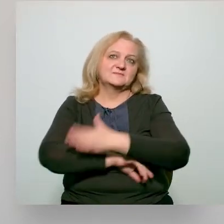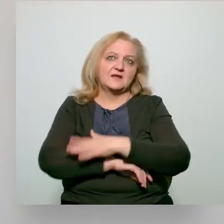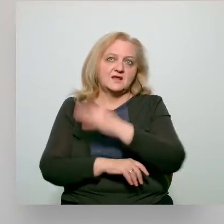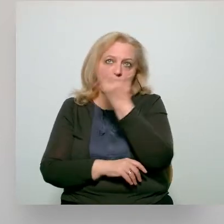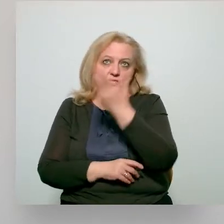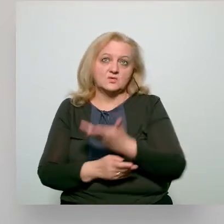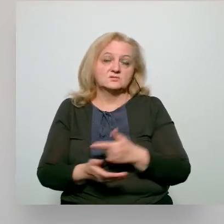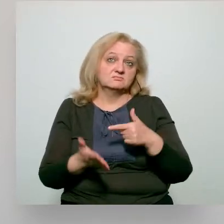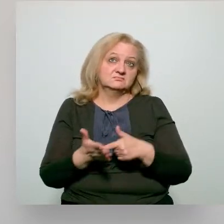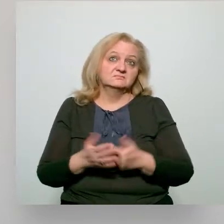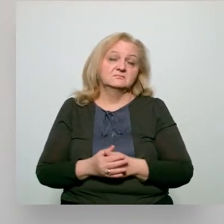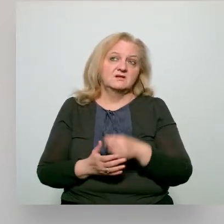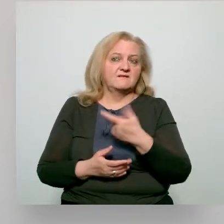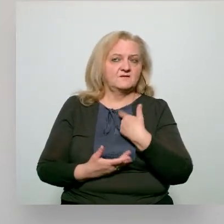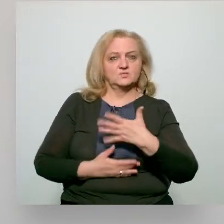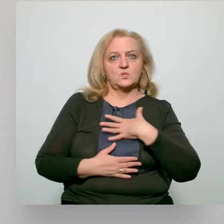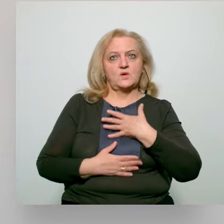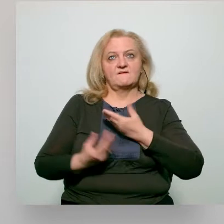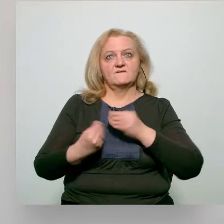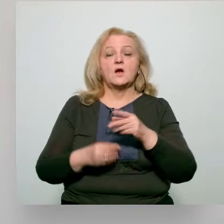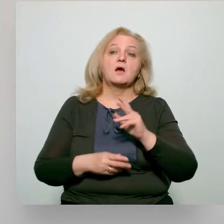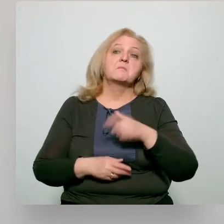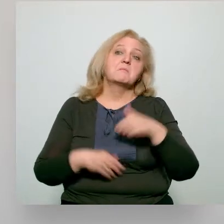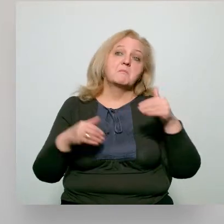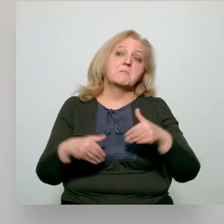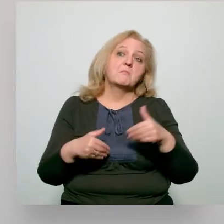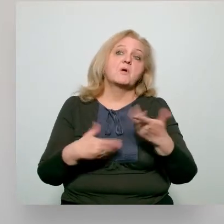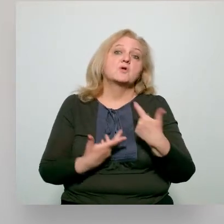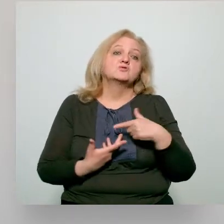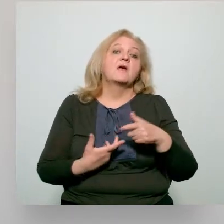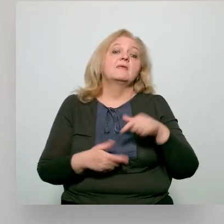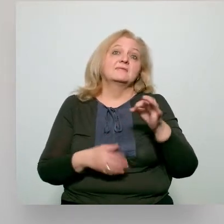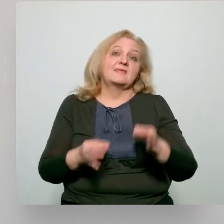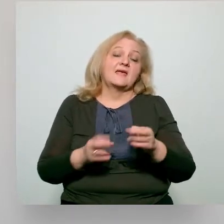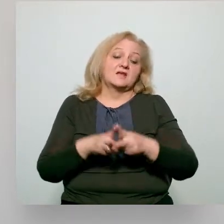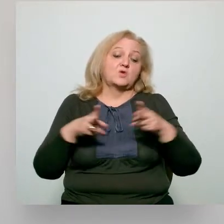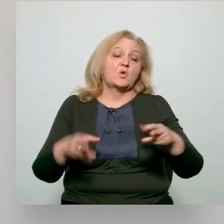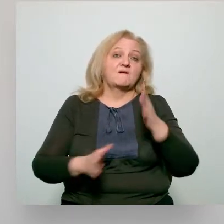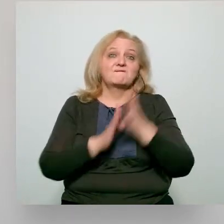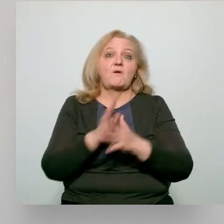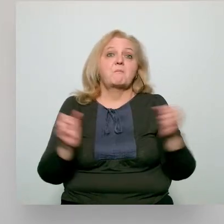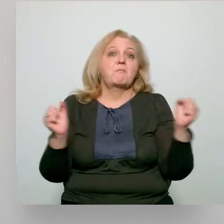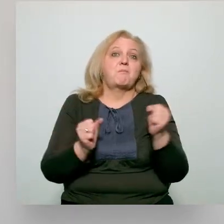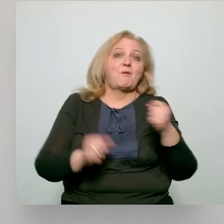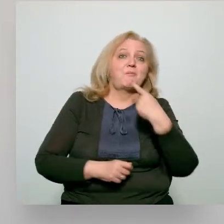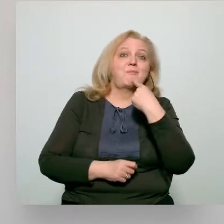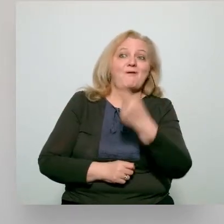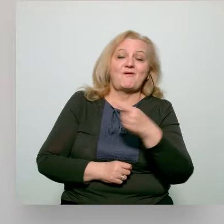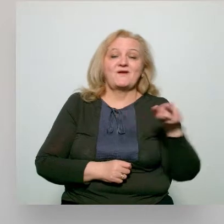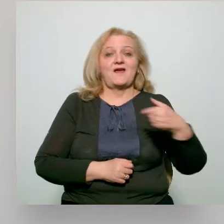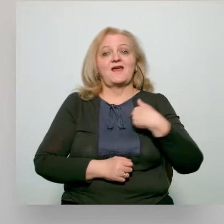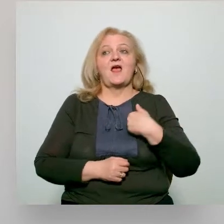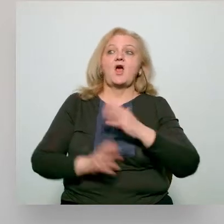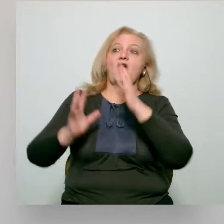czy deklarują neutralność, być może ktoś boi się powiedzieć w czasie wojny, że jest zwolennikiem Rosji, czyli problem pozostaje, nie możemy udawać,